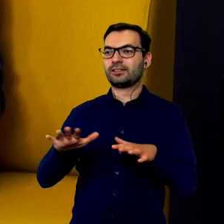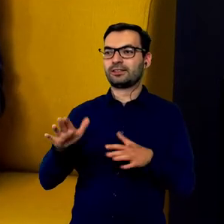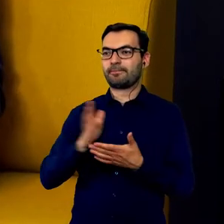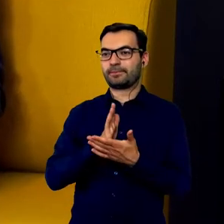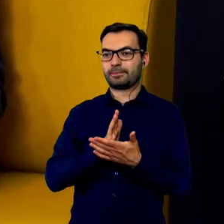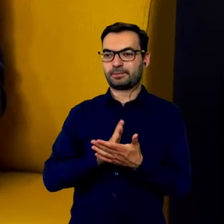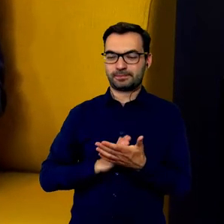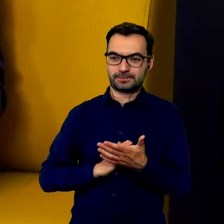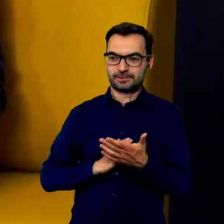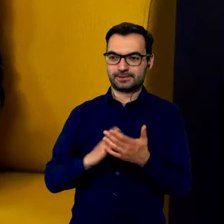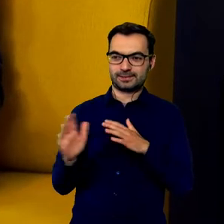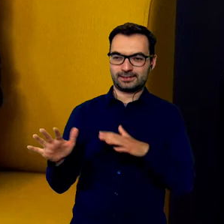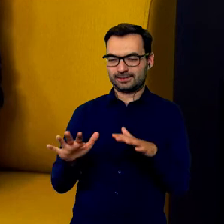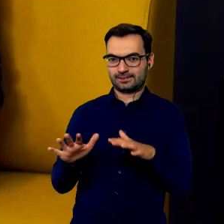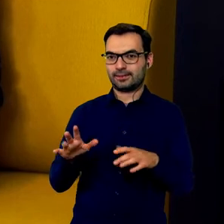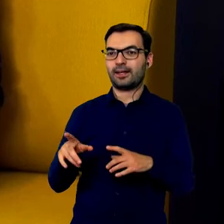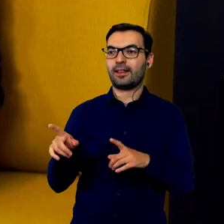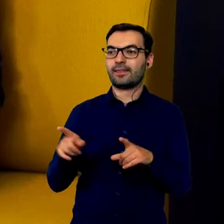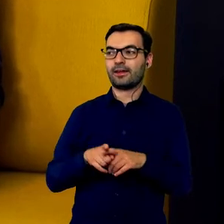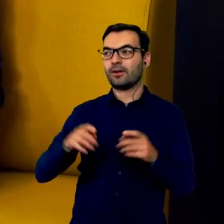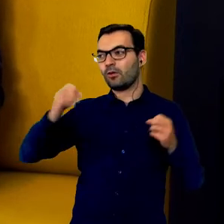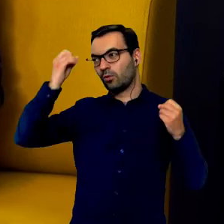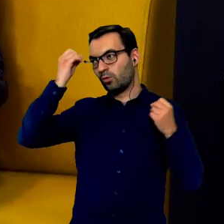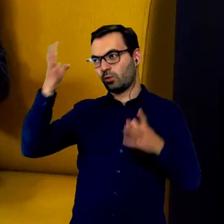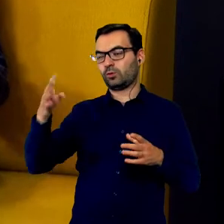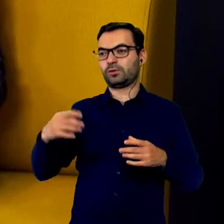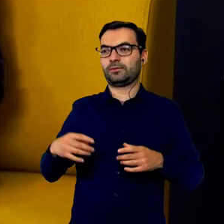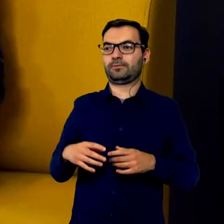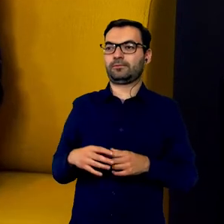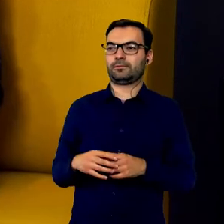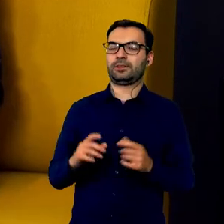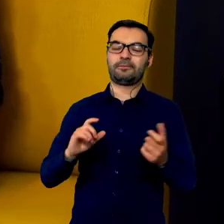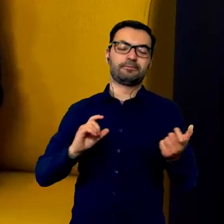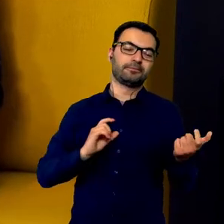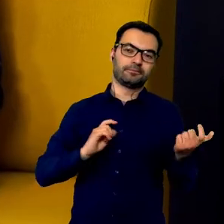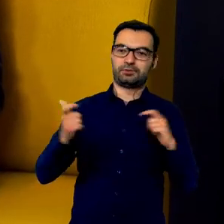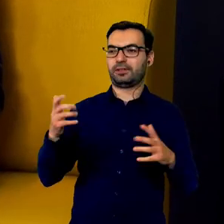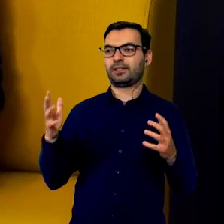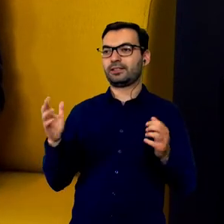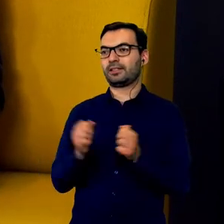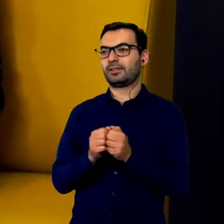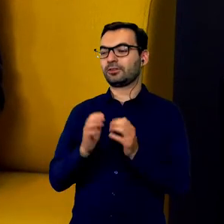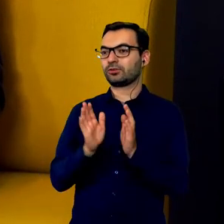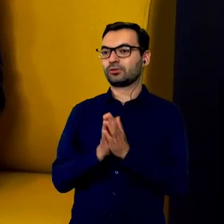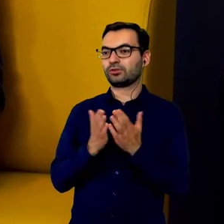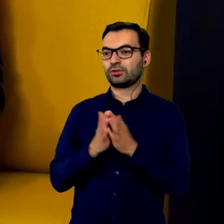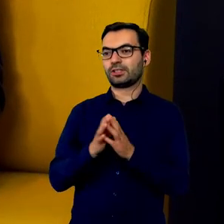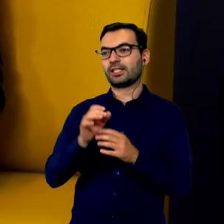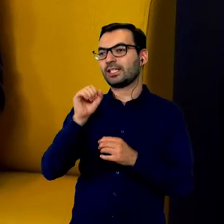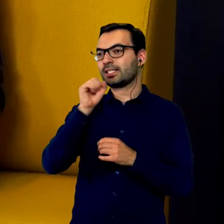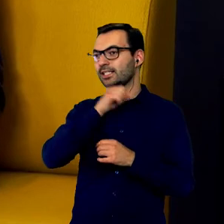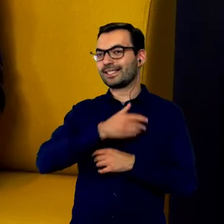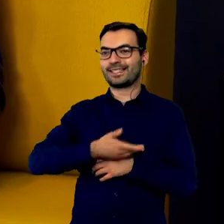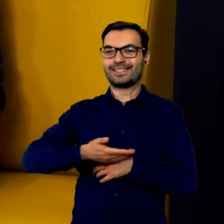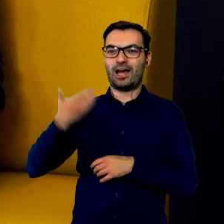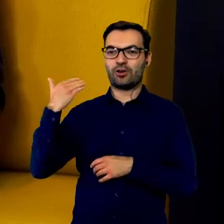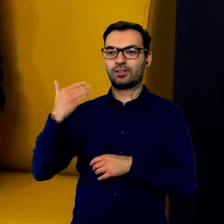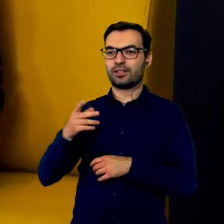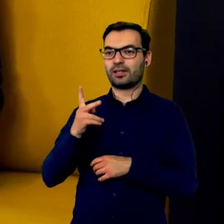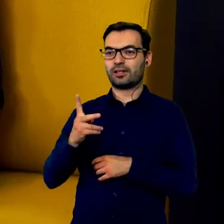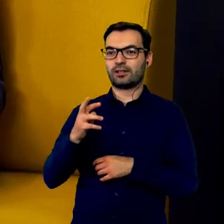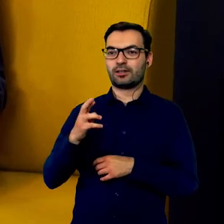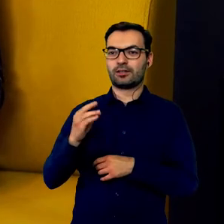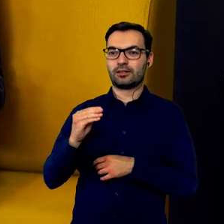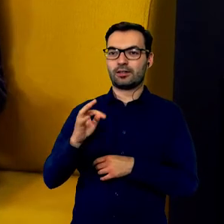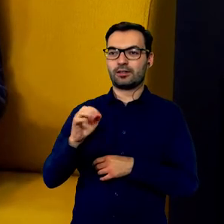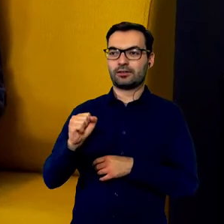ziemi historie i kultura. Zupełnie przypadkiem trafiłam na jedną z książek o starożytnej Krecie i